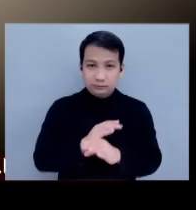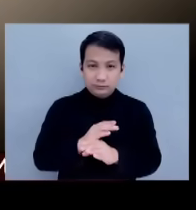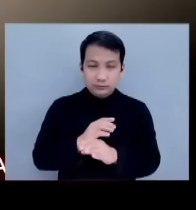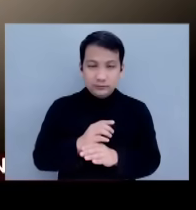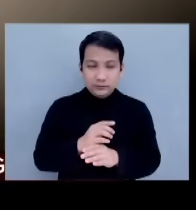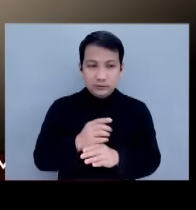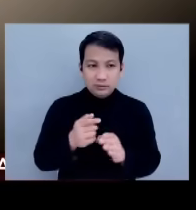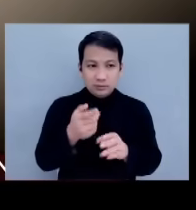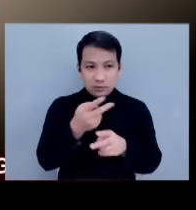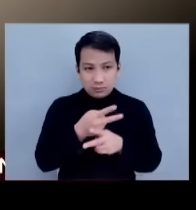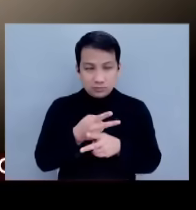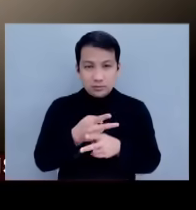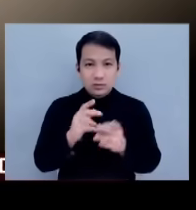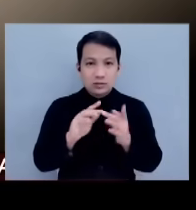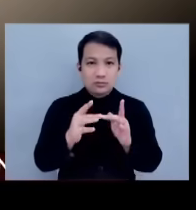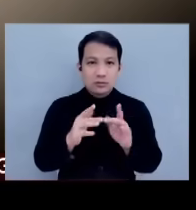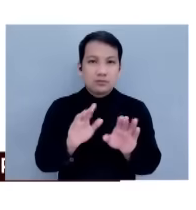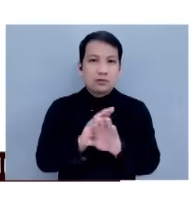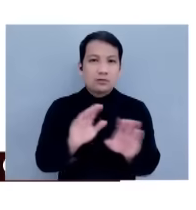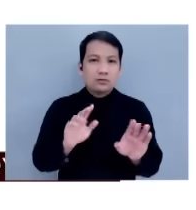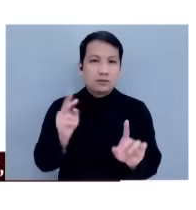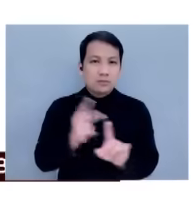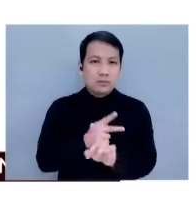online para hindi po nabibiktima sa mga scam.